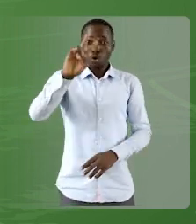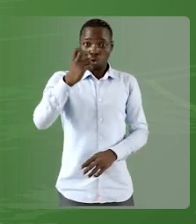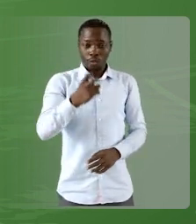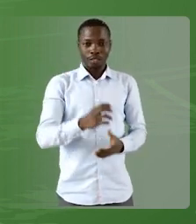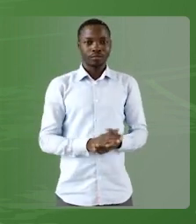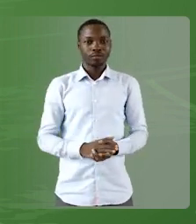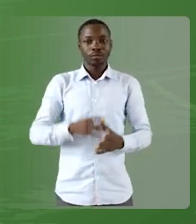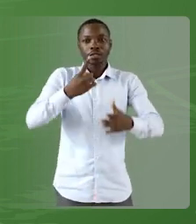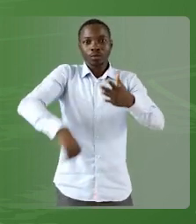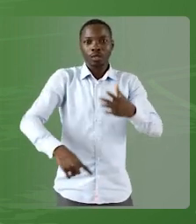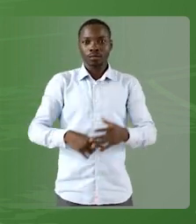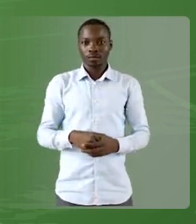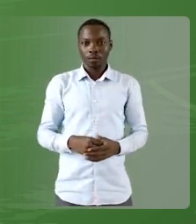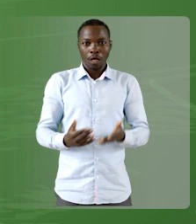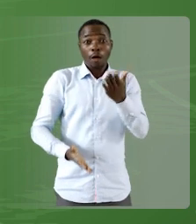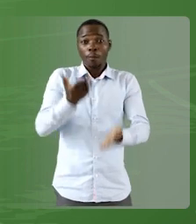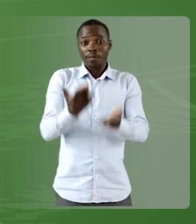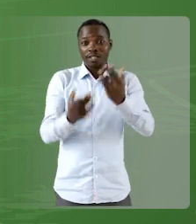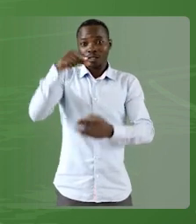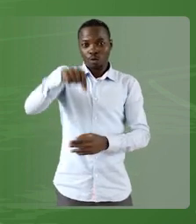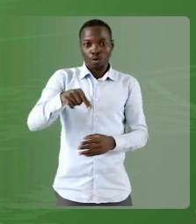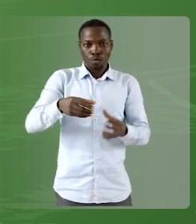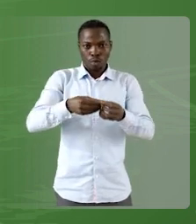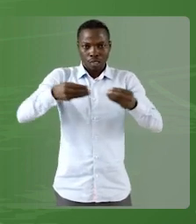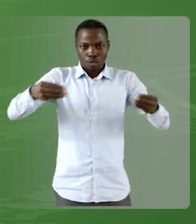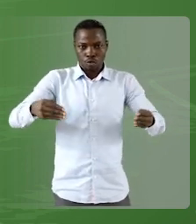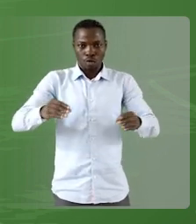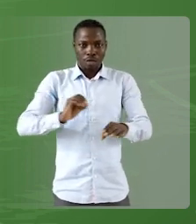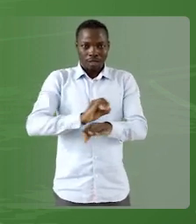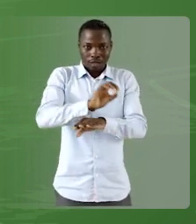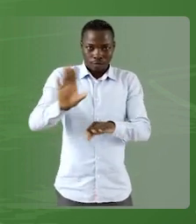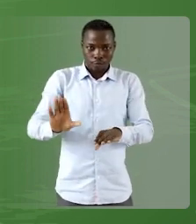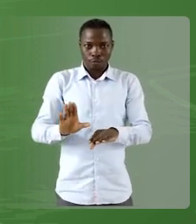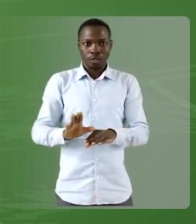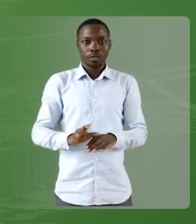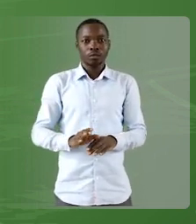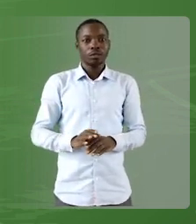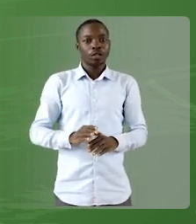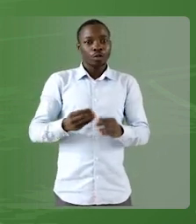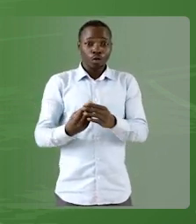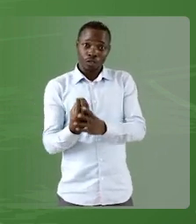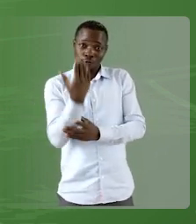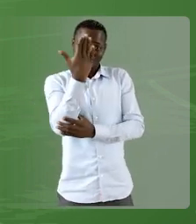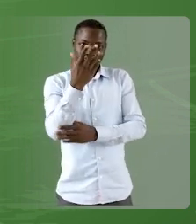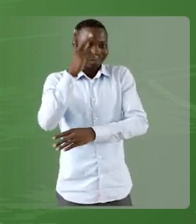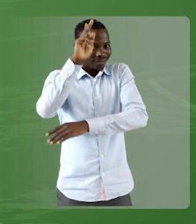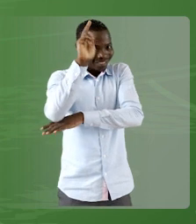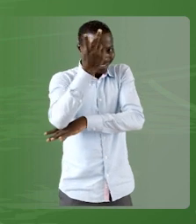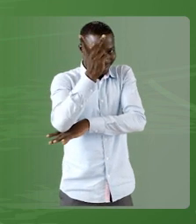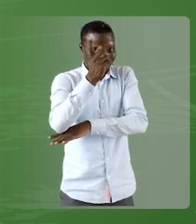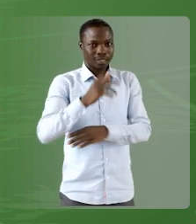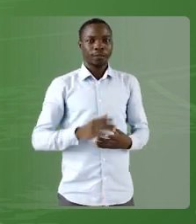pouvons formuler, peut-être que les sols influencent le développement des